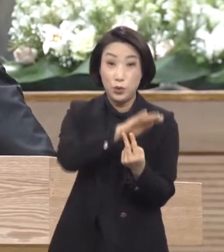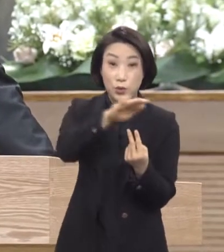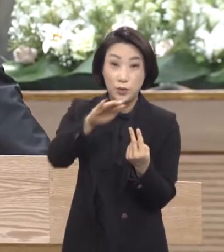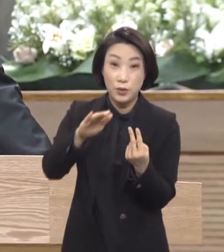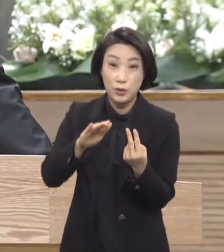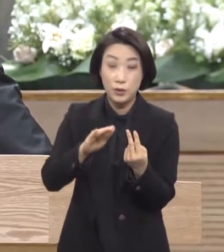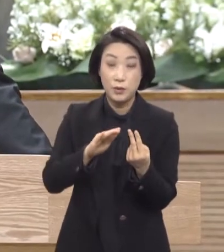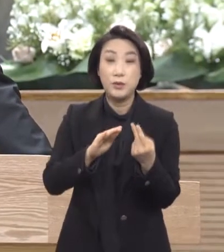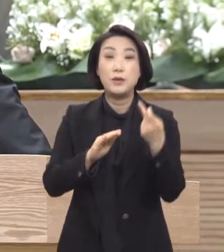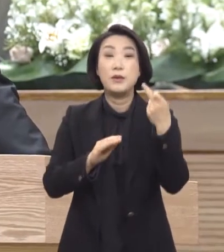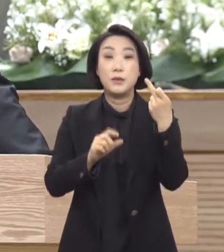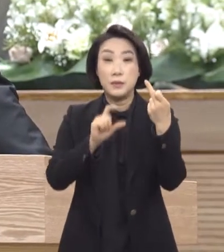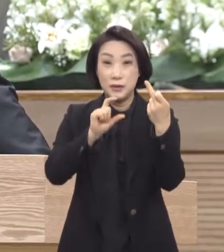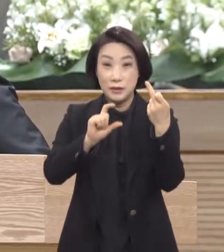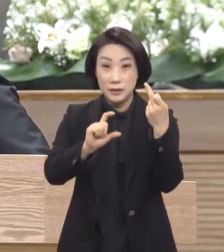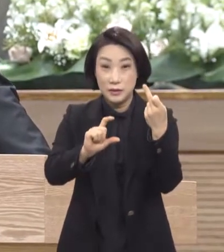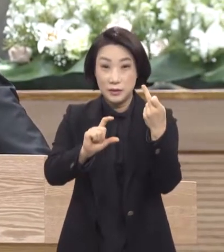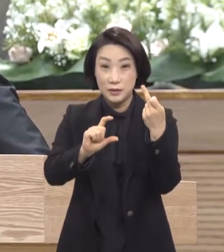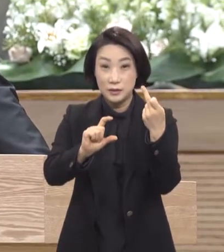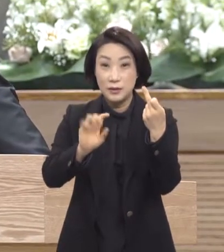요한복음 12장